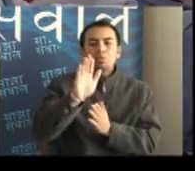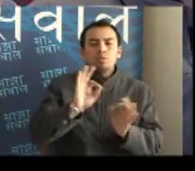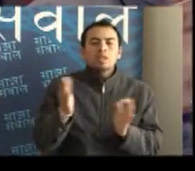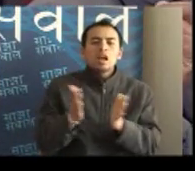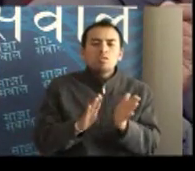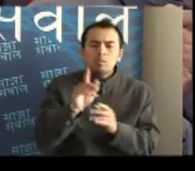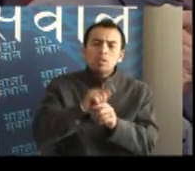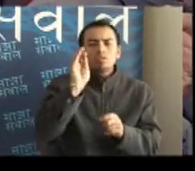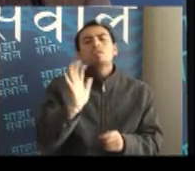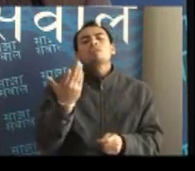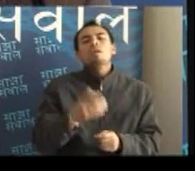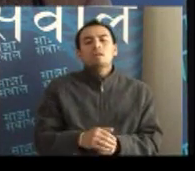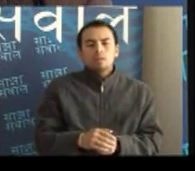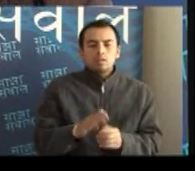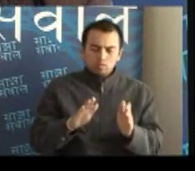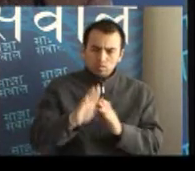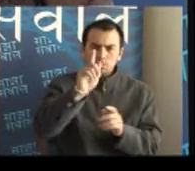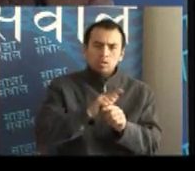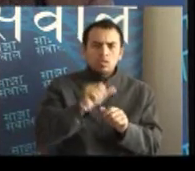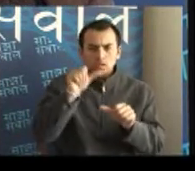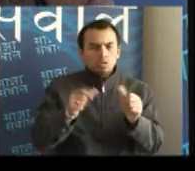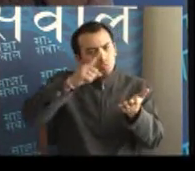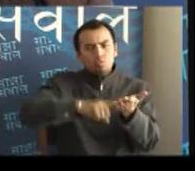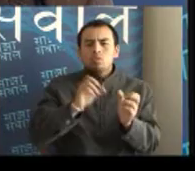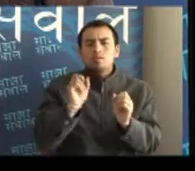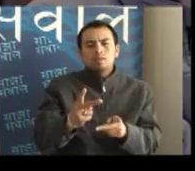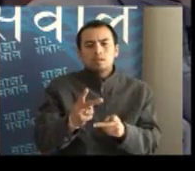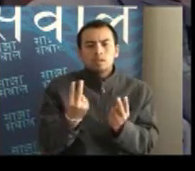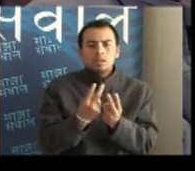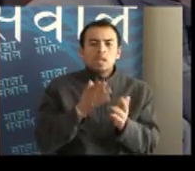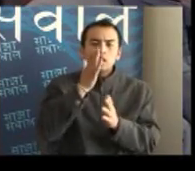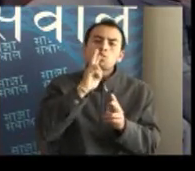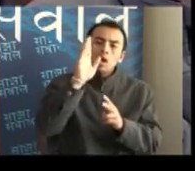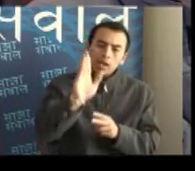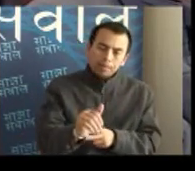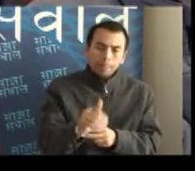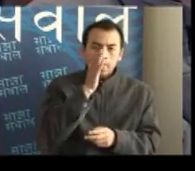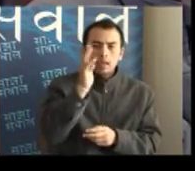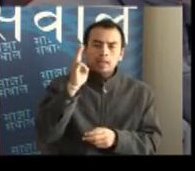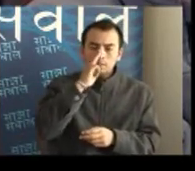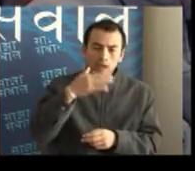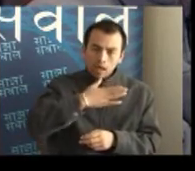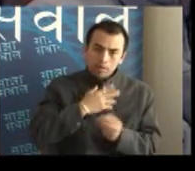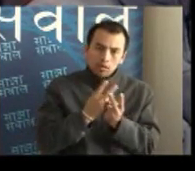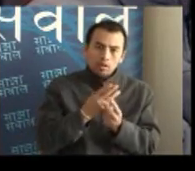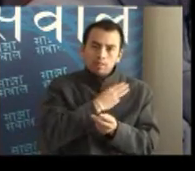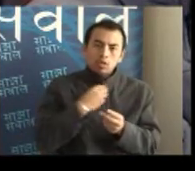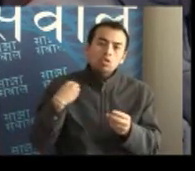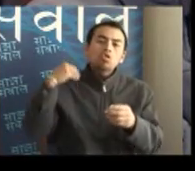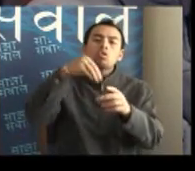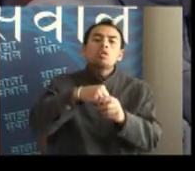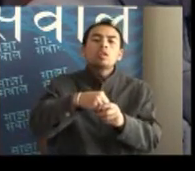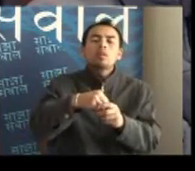सानो एउटा सुलभ बनाए सकिन्छ कुरो, सुलभ बनाइदिनु जे सकिन्छ त्यो सुरु गरौँ न। जस्तो यातायातको कुरा आयो, यातायातमा हामी जस्तो मान्छेले चढ्ने